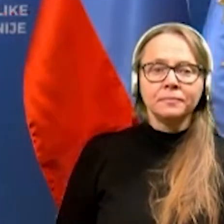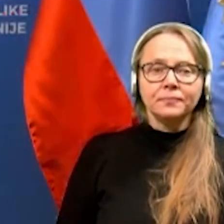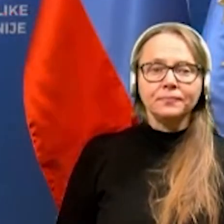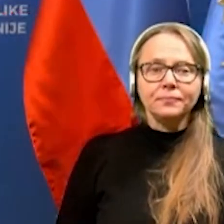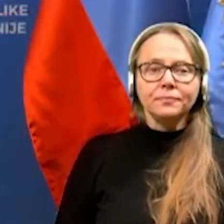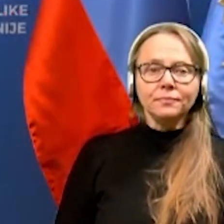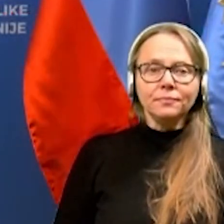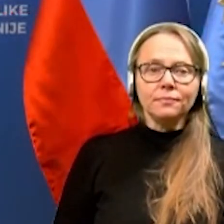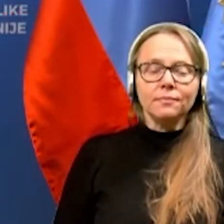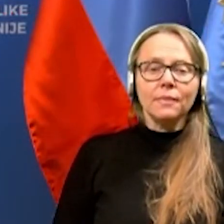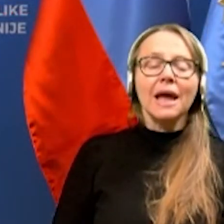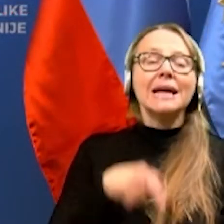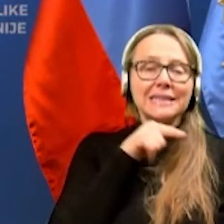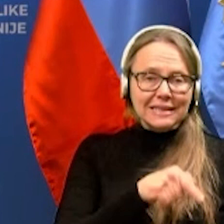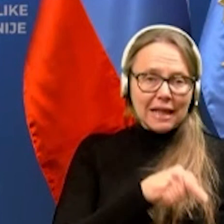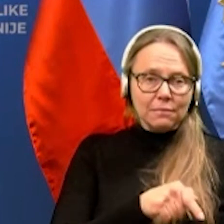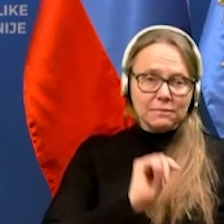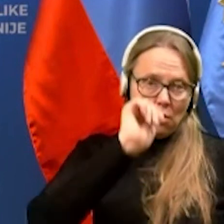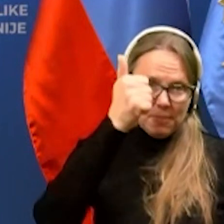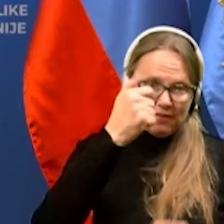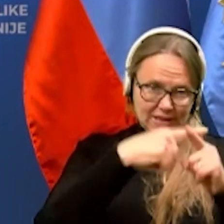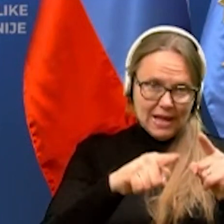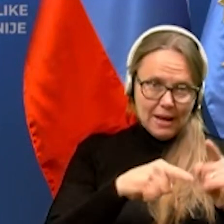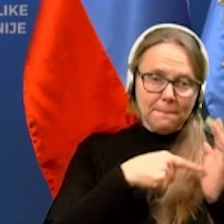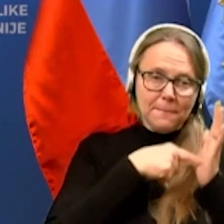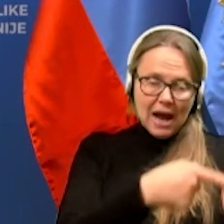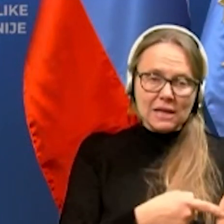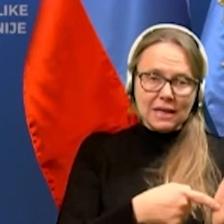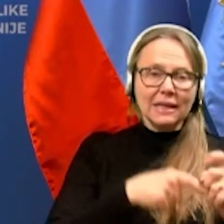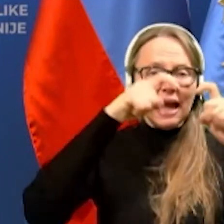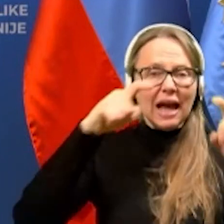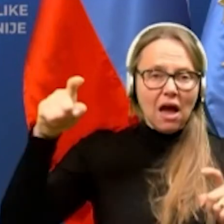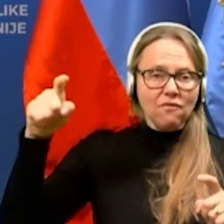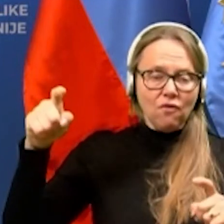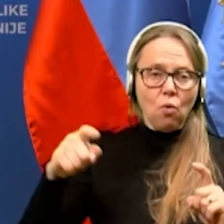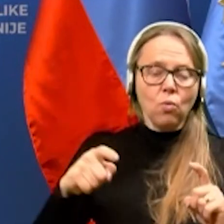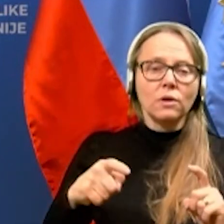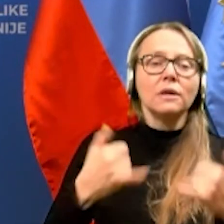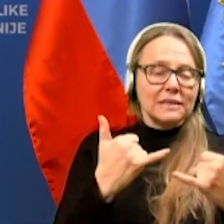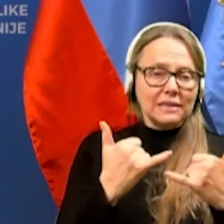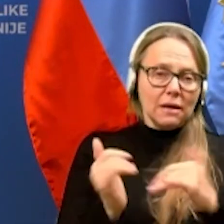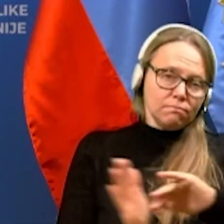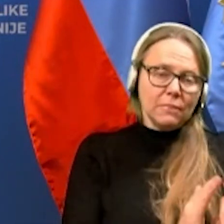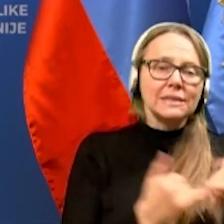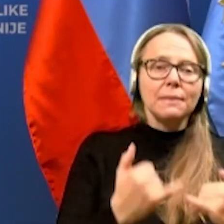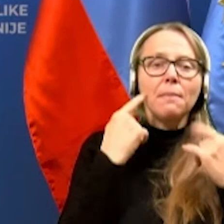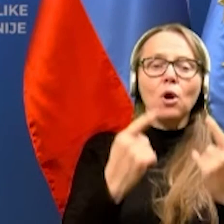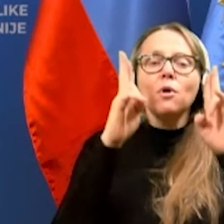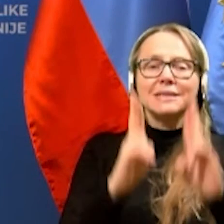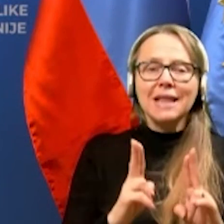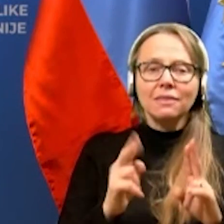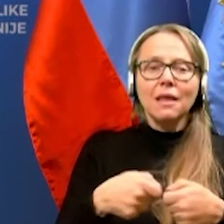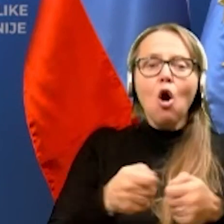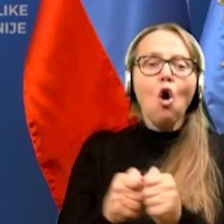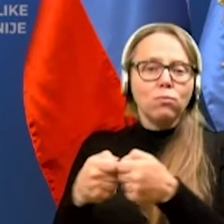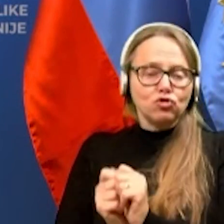S tem smo izčrpali to prvi set grafov, poglejmo še stanje po občinah. V Murski Soboti